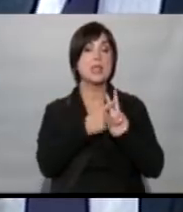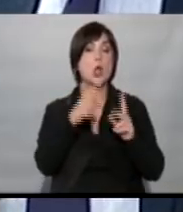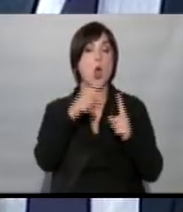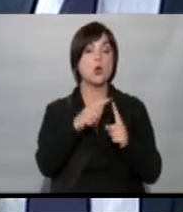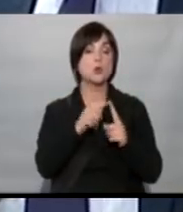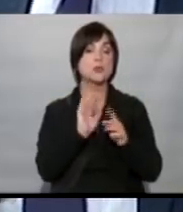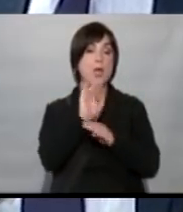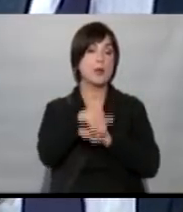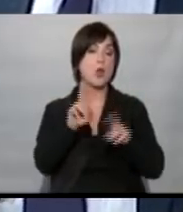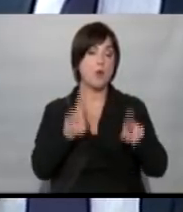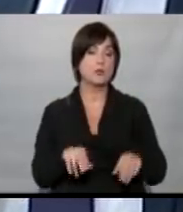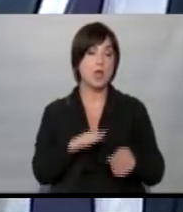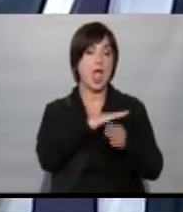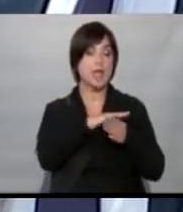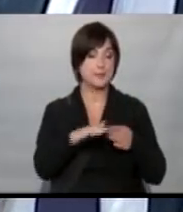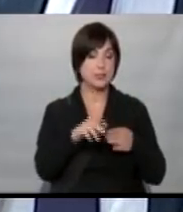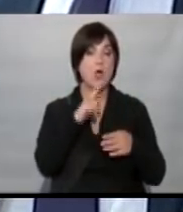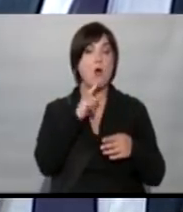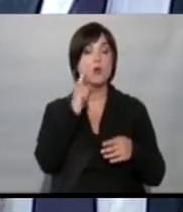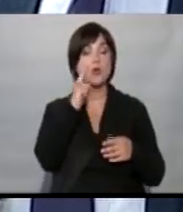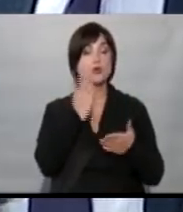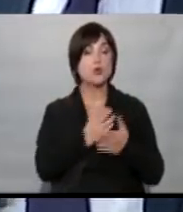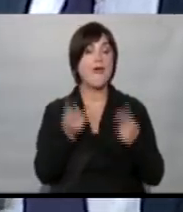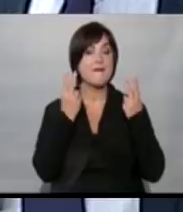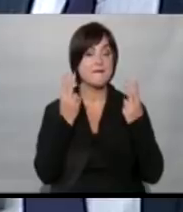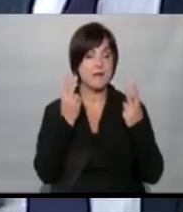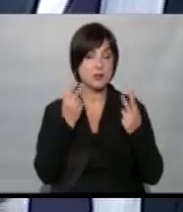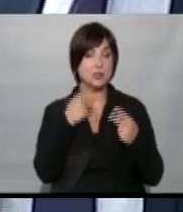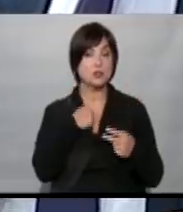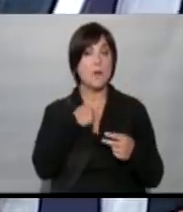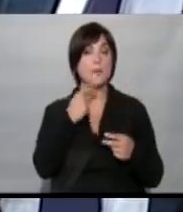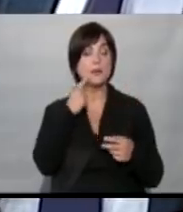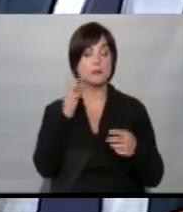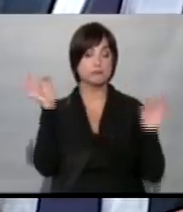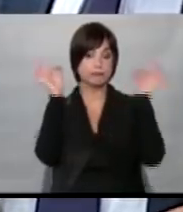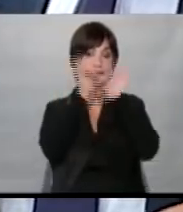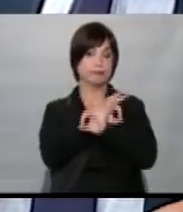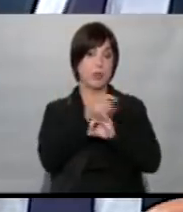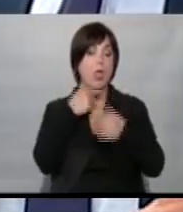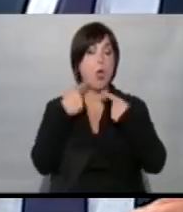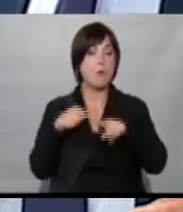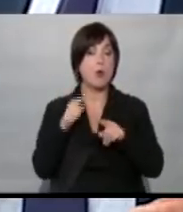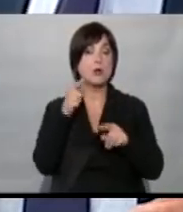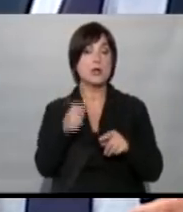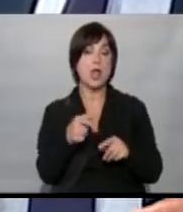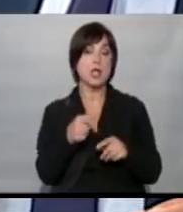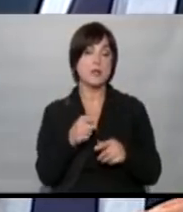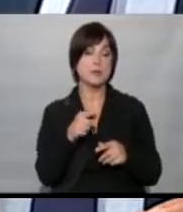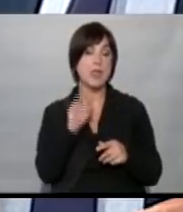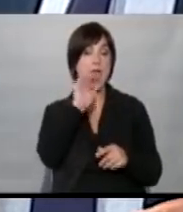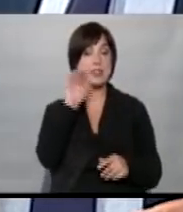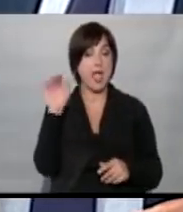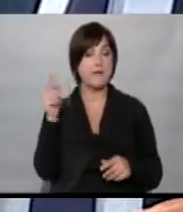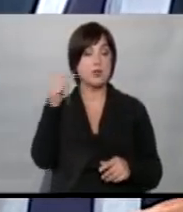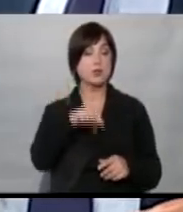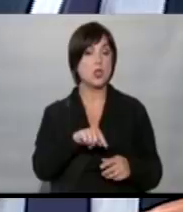Груевски преко возможување амнестија. Но она што е клучното и она што мене ме запрепасти и покрај декларативните најави дека